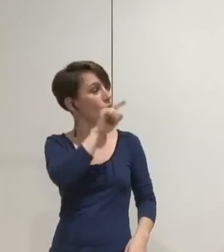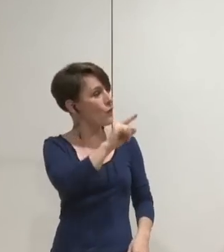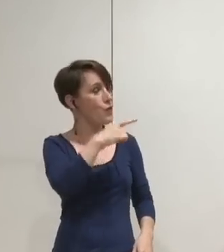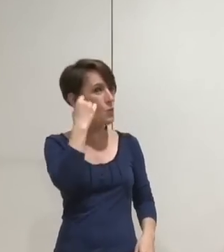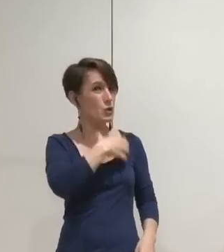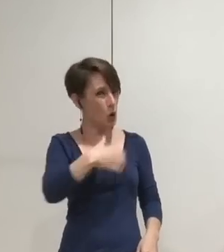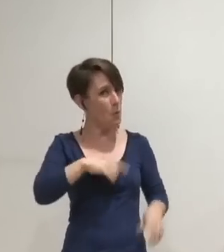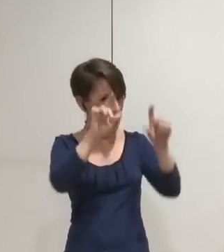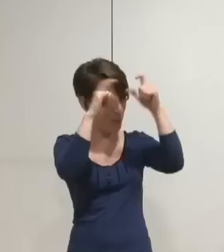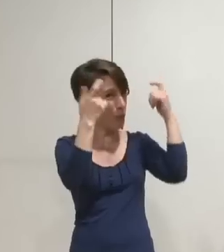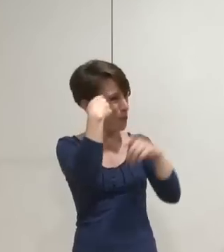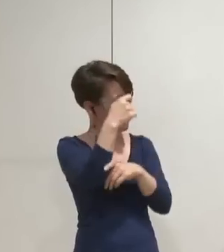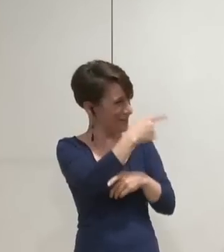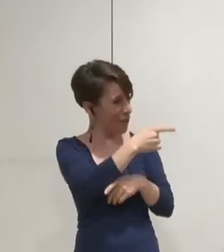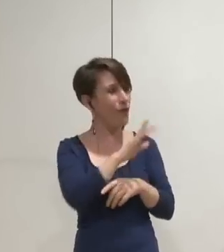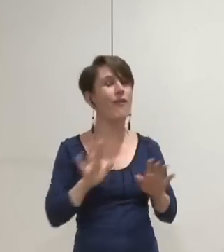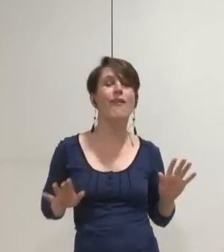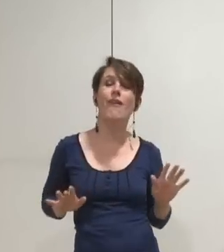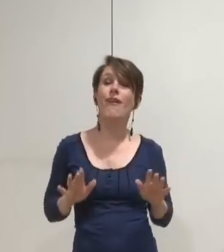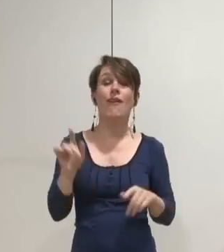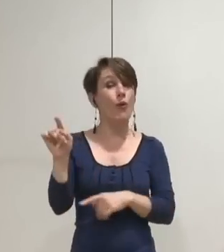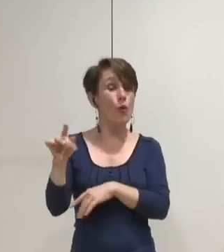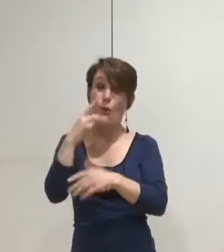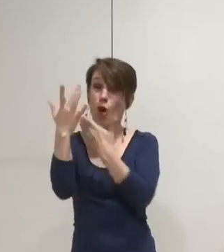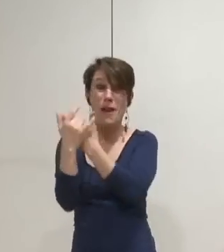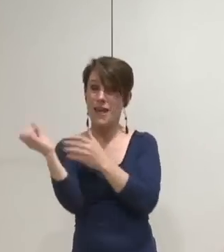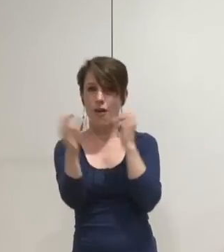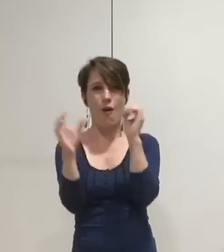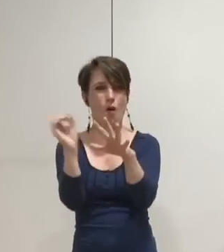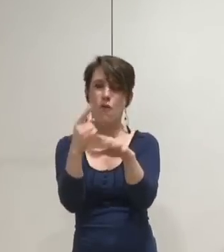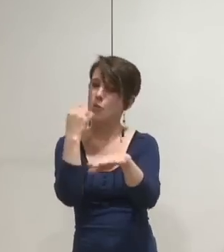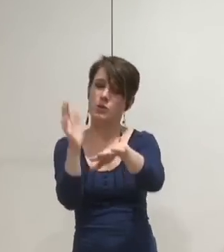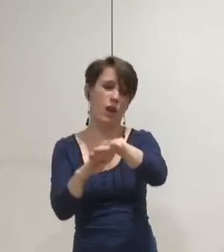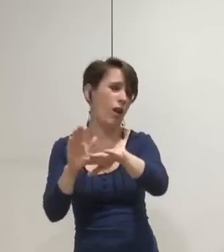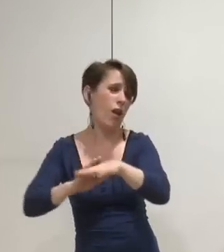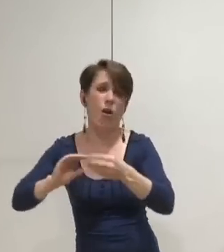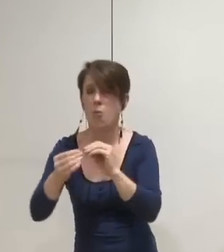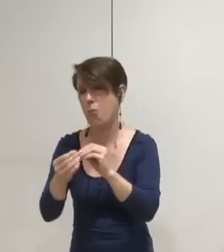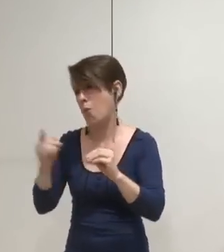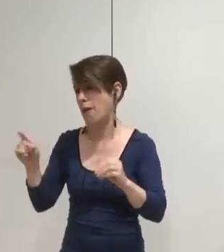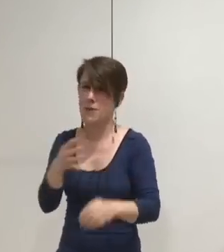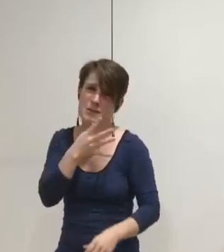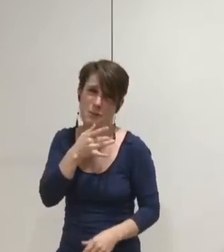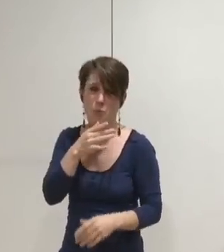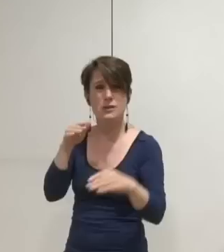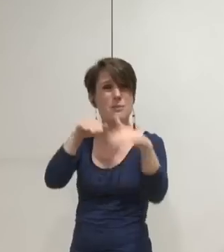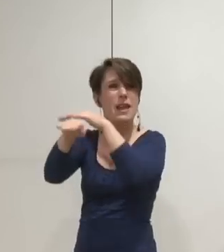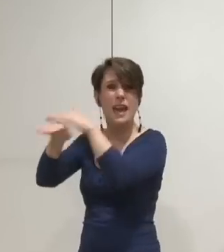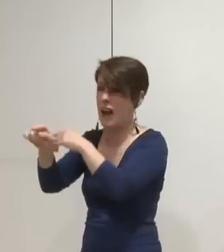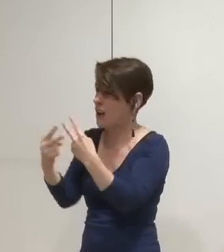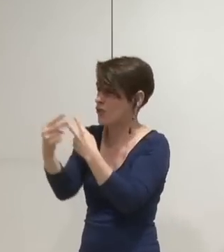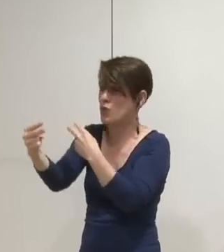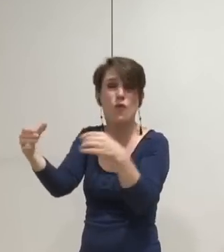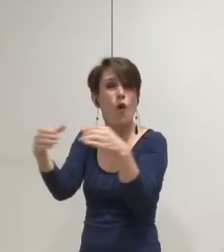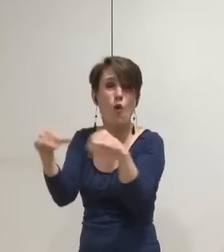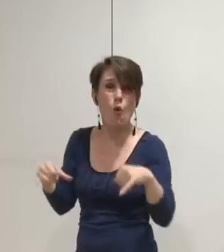de locataire qui disaient que c'était plus possible ce petit groupe de jeunes qui s'aglutinaient devant les garages quelle